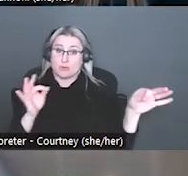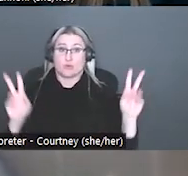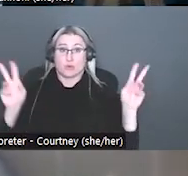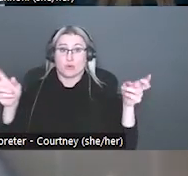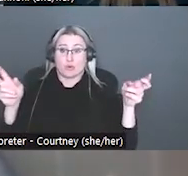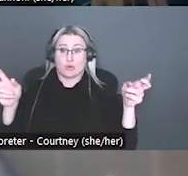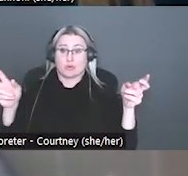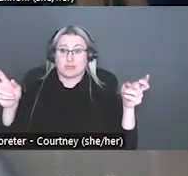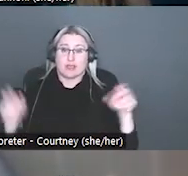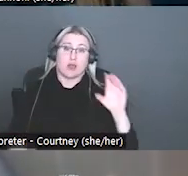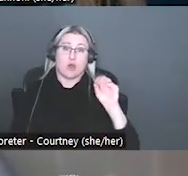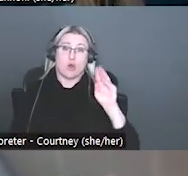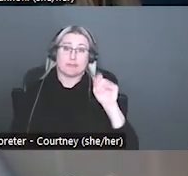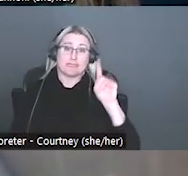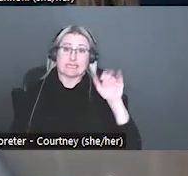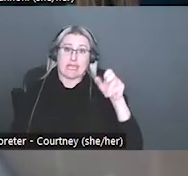et